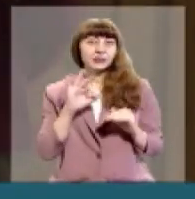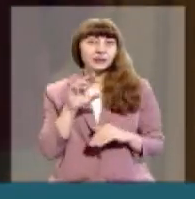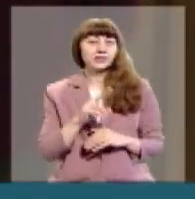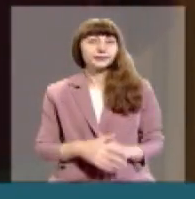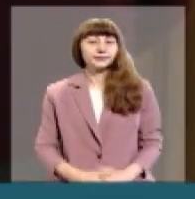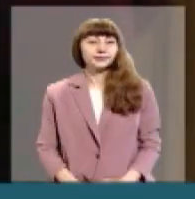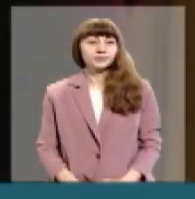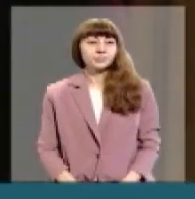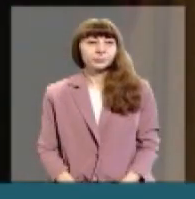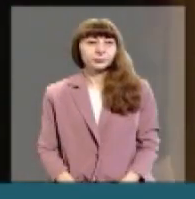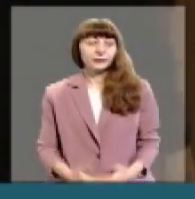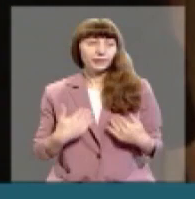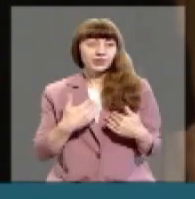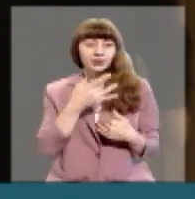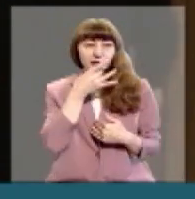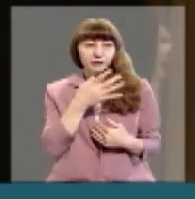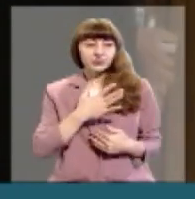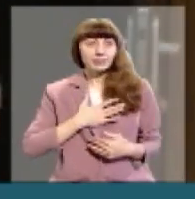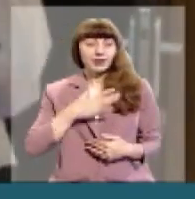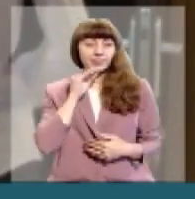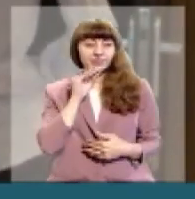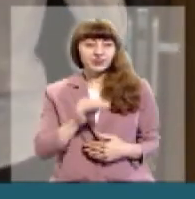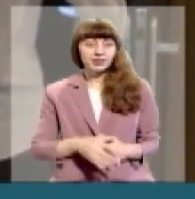өйткені балалар бар жерде